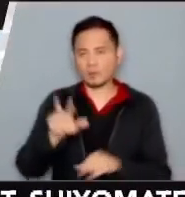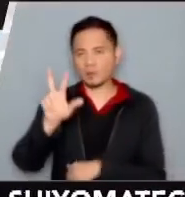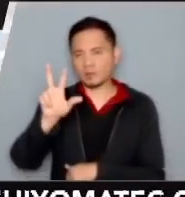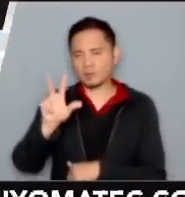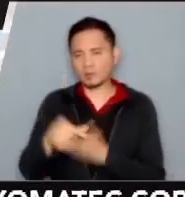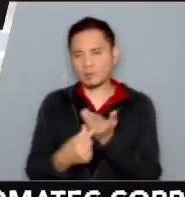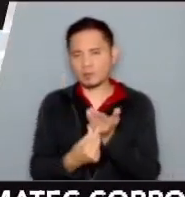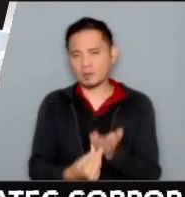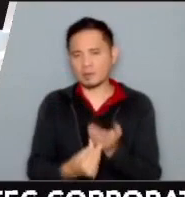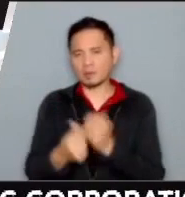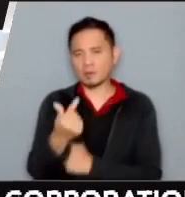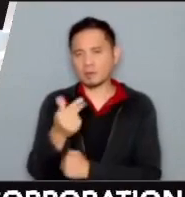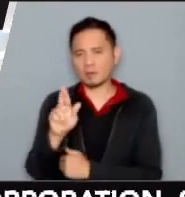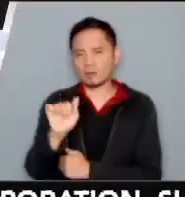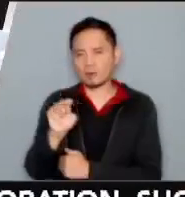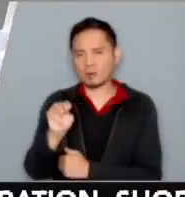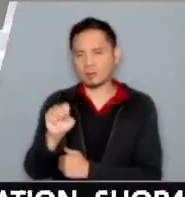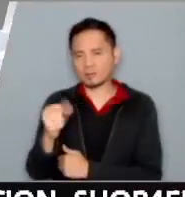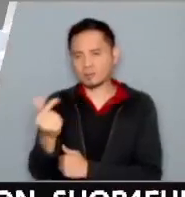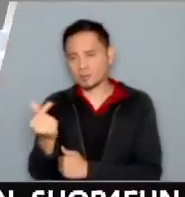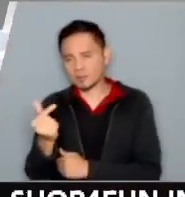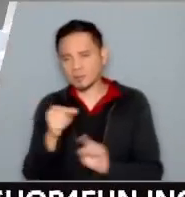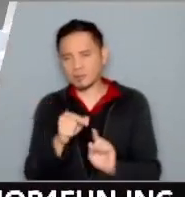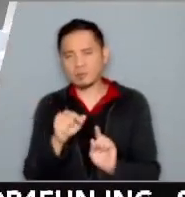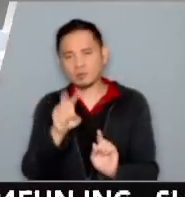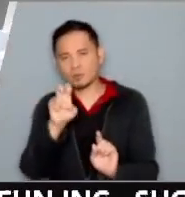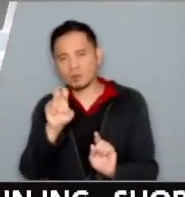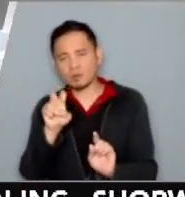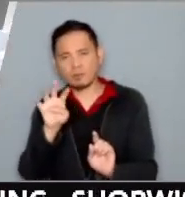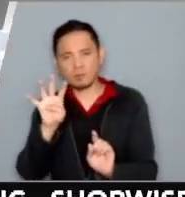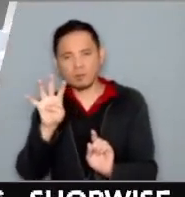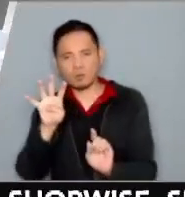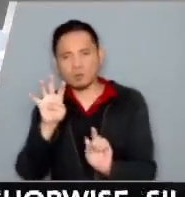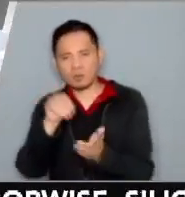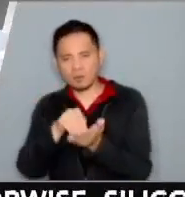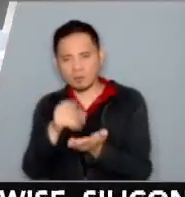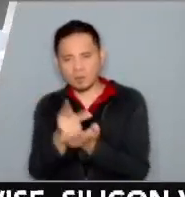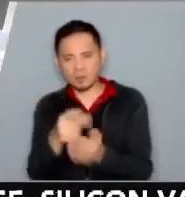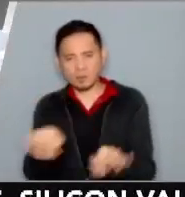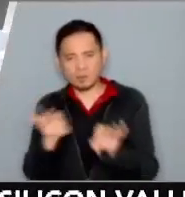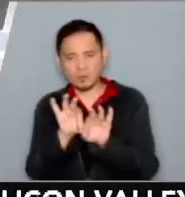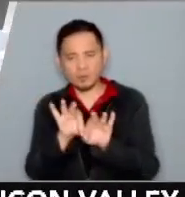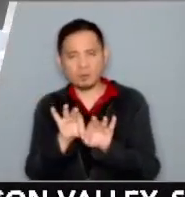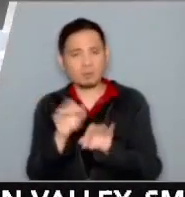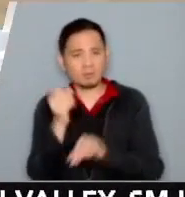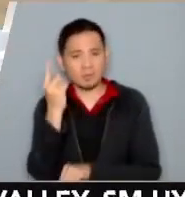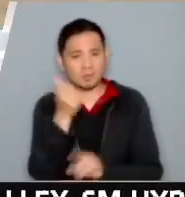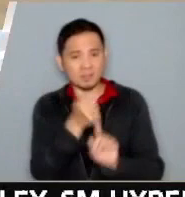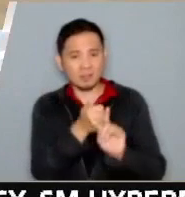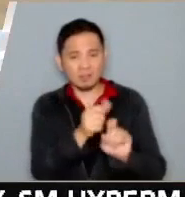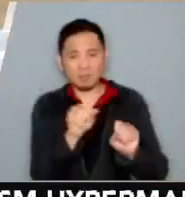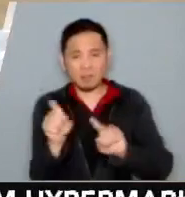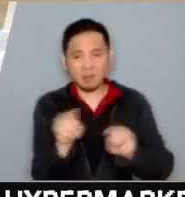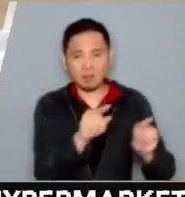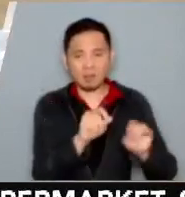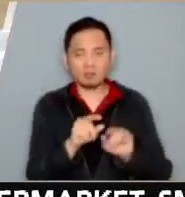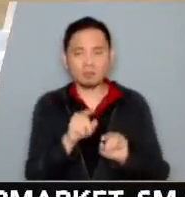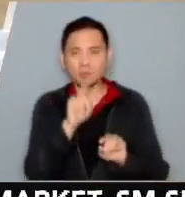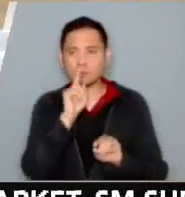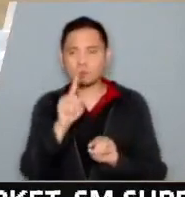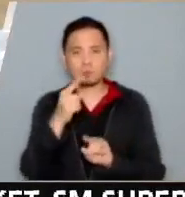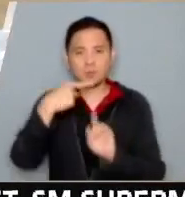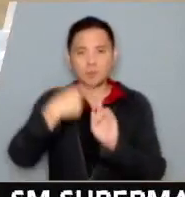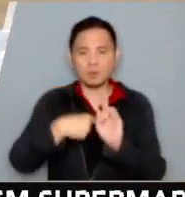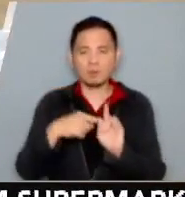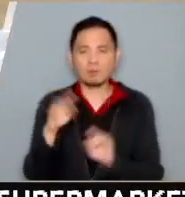ng 204,000 pesos. Pero higit pa raw dyan ang kayang ibenta. In one month, kaya niyang ubusin yung 40 grams to 50